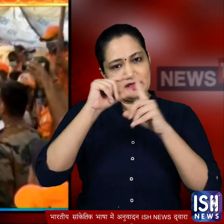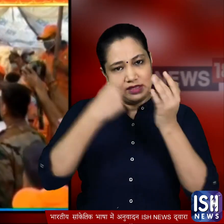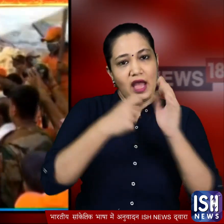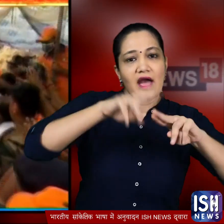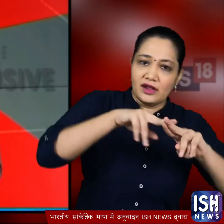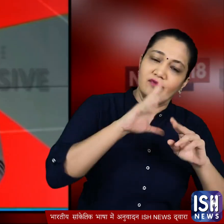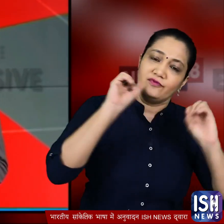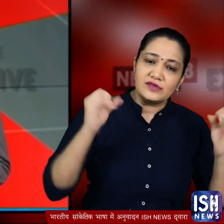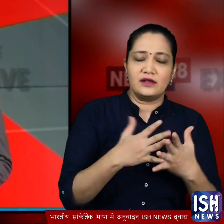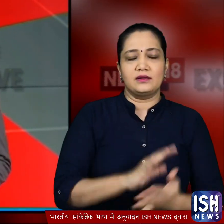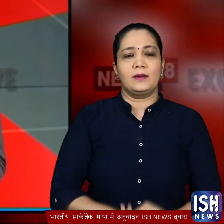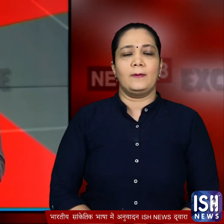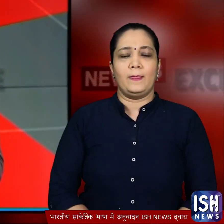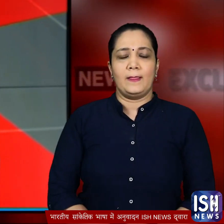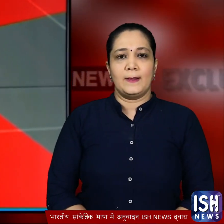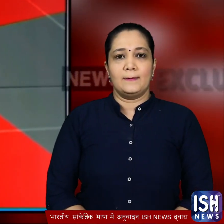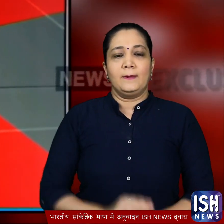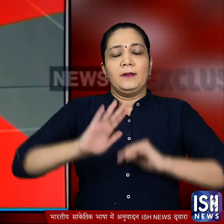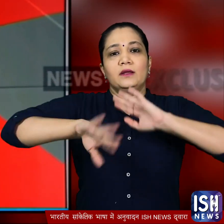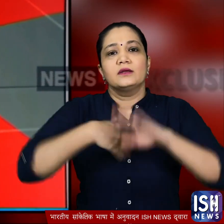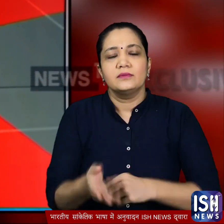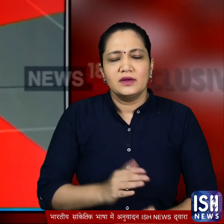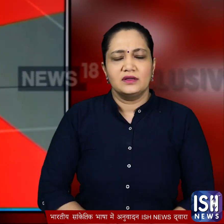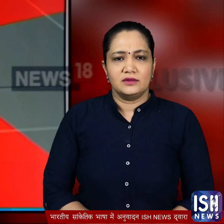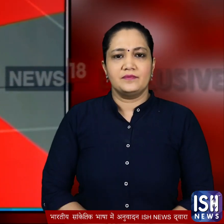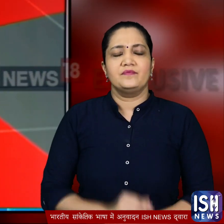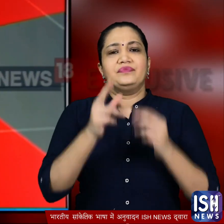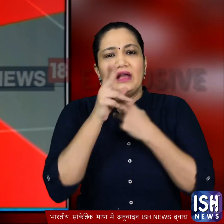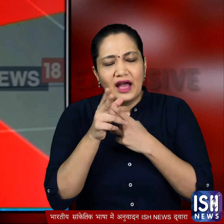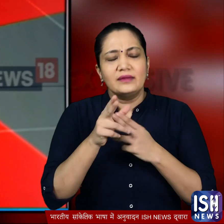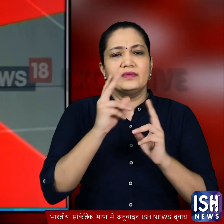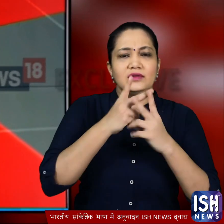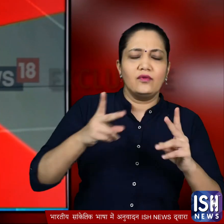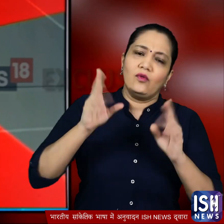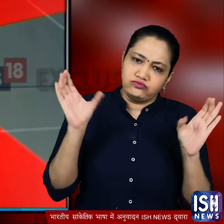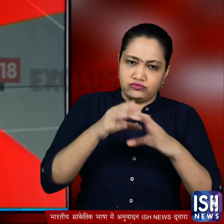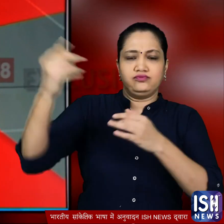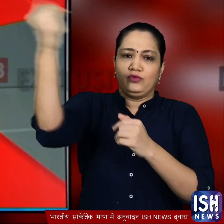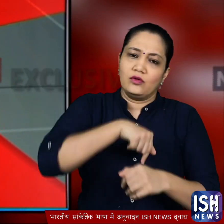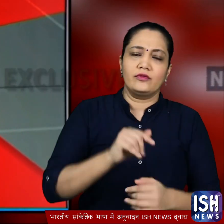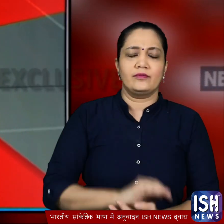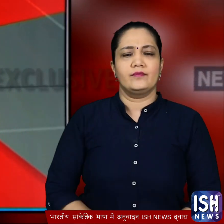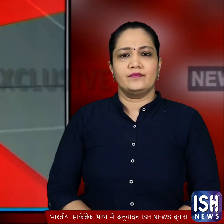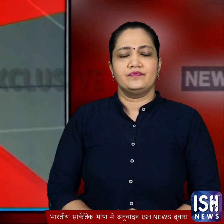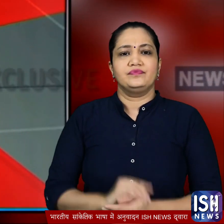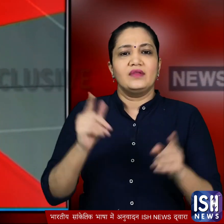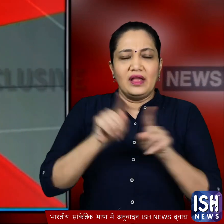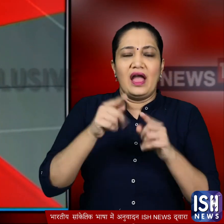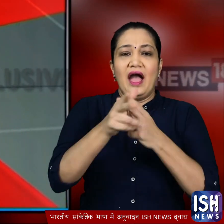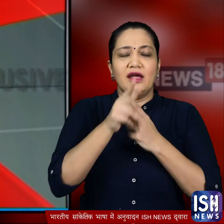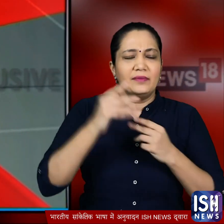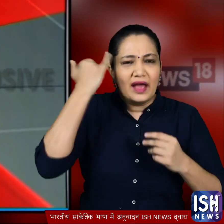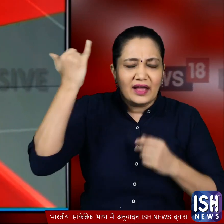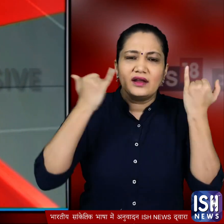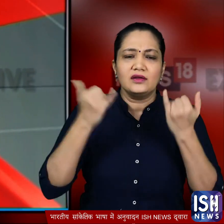संभाली, लेकिन बाद में सेना से ने भी मोर्चा संभाल लिया। इस अभियान के लिए सेना के